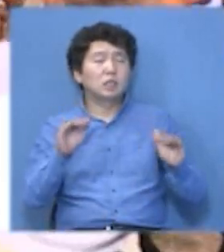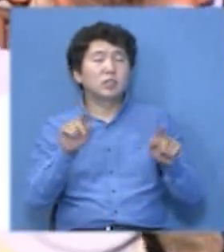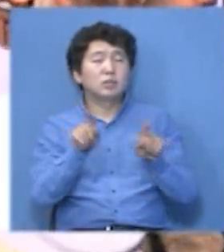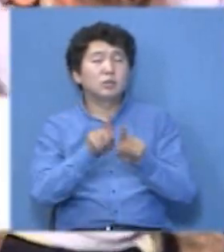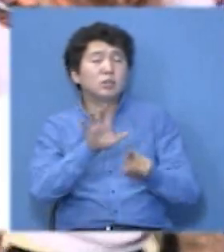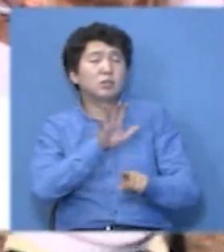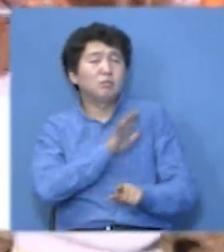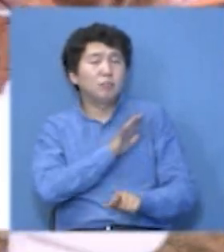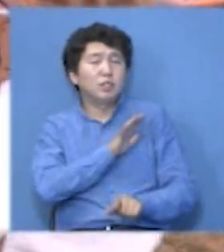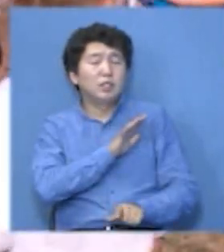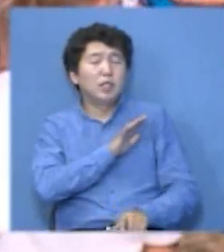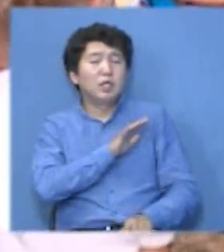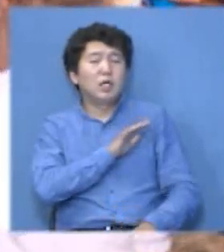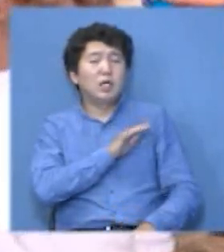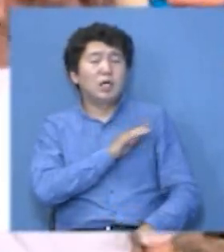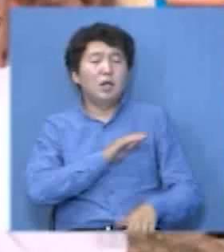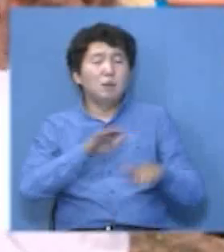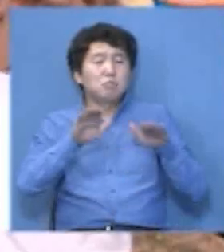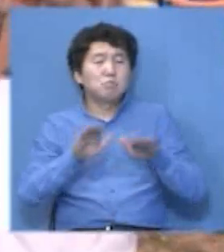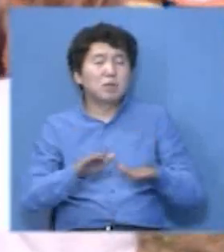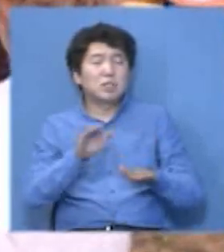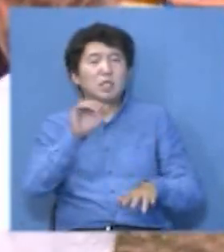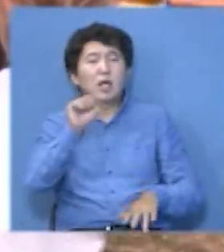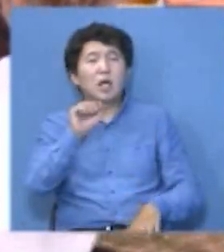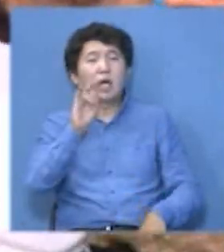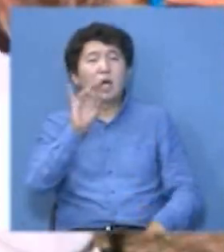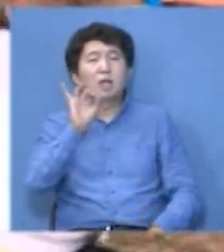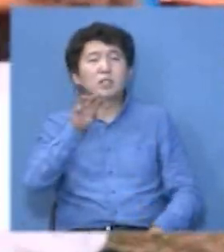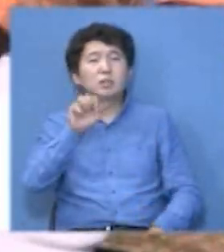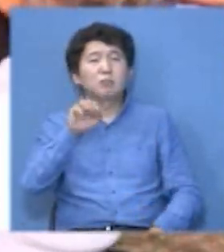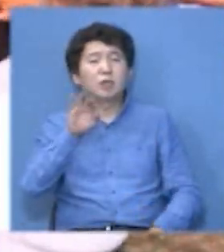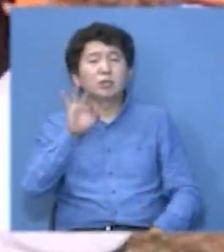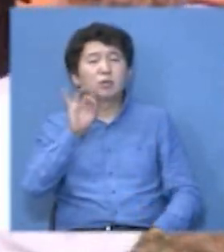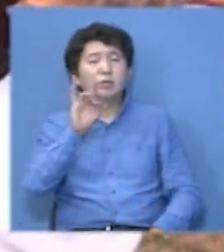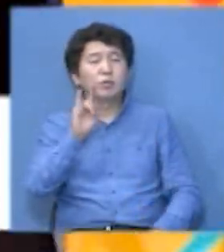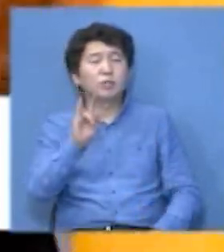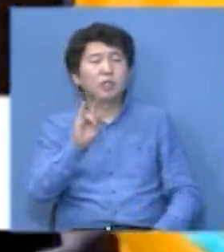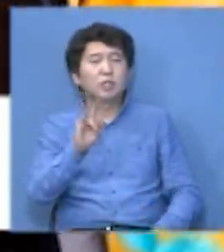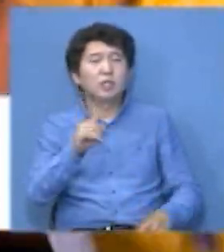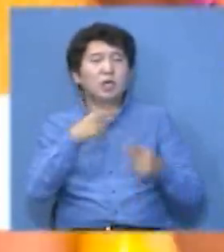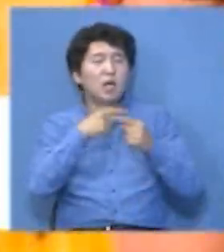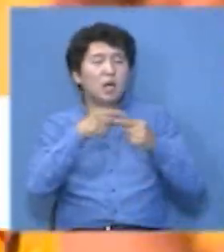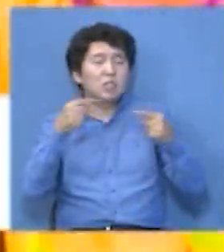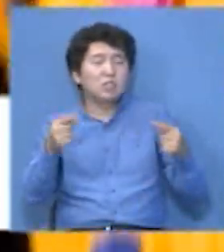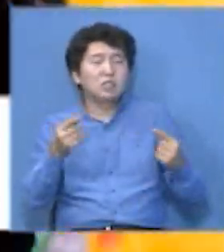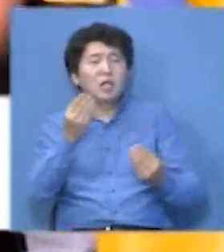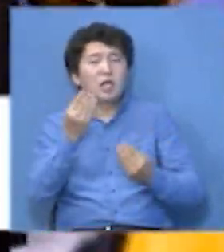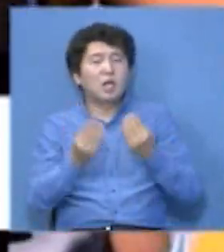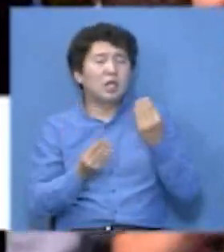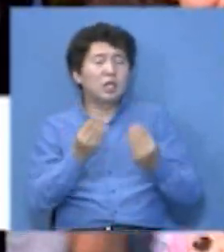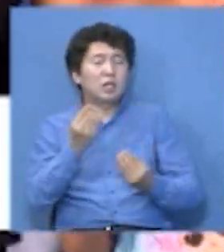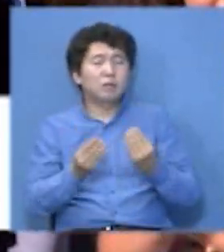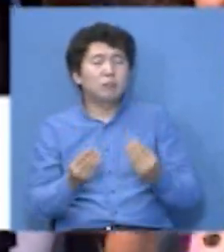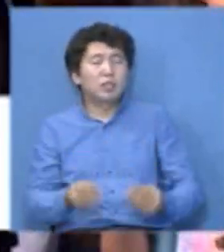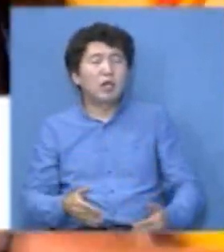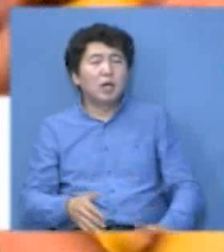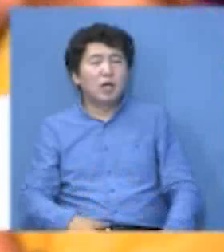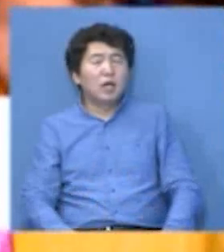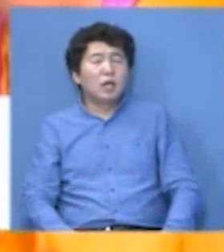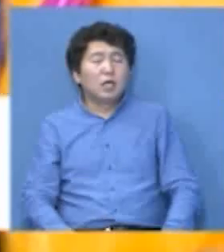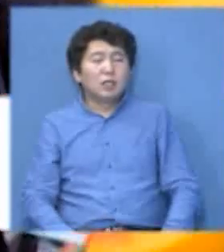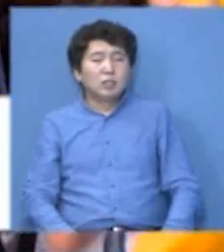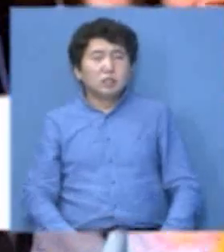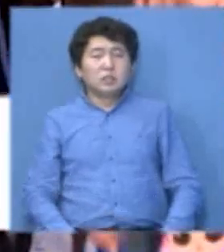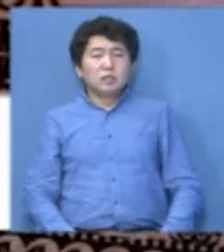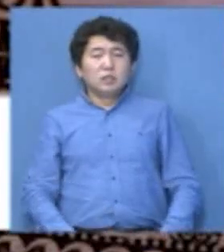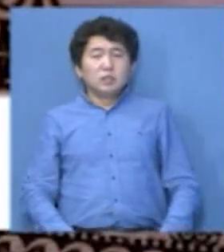создана специальная зона. Аниматоры развлекали ребят различными познавательными и захватывающими играми. Глава района поздравил земляков